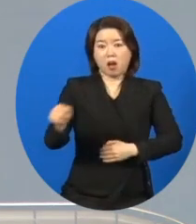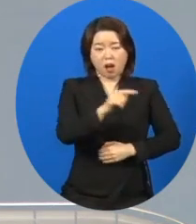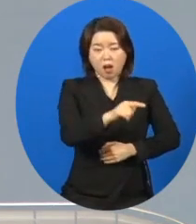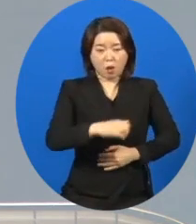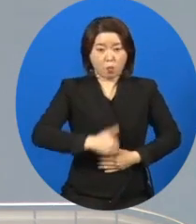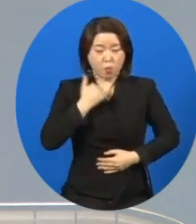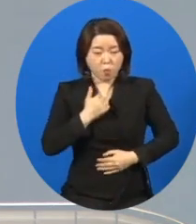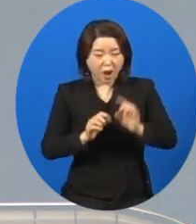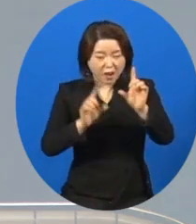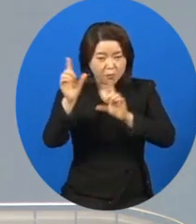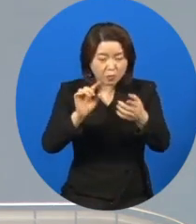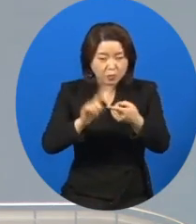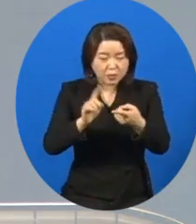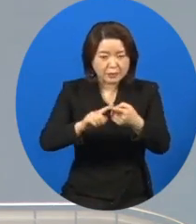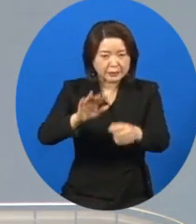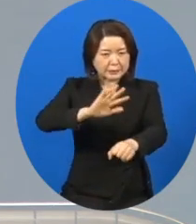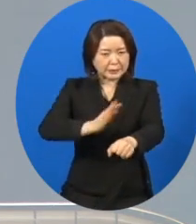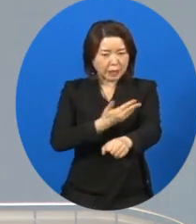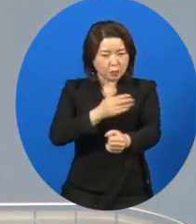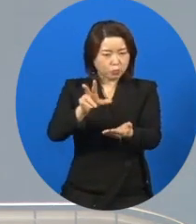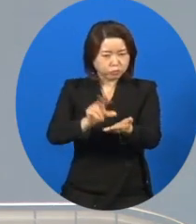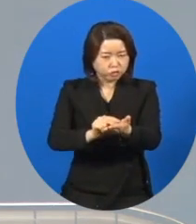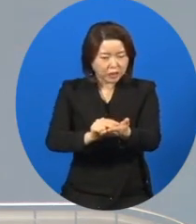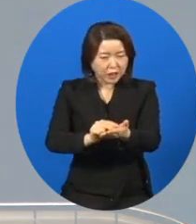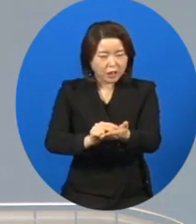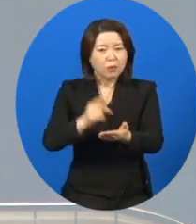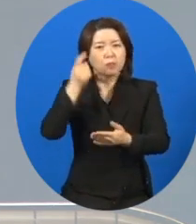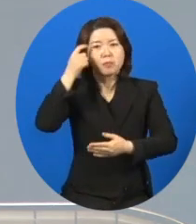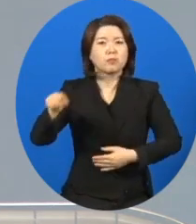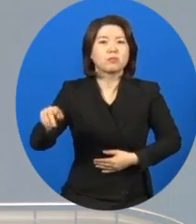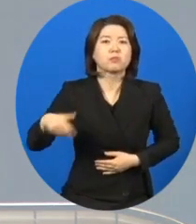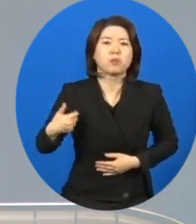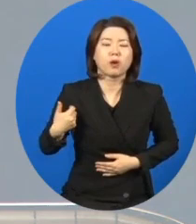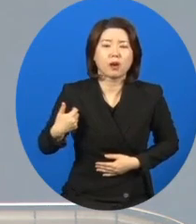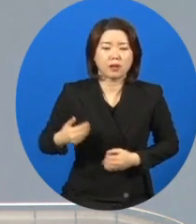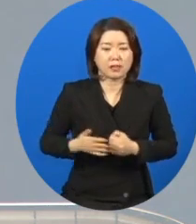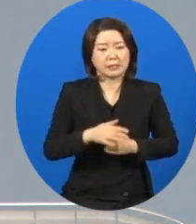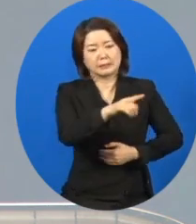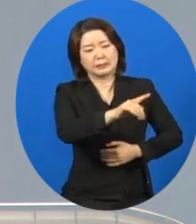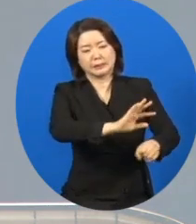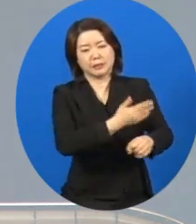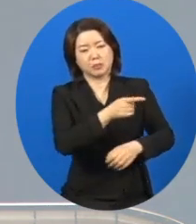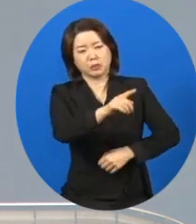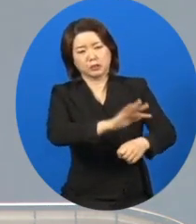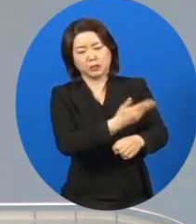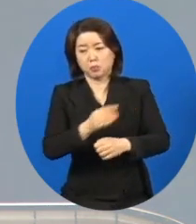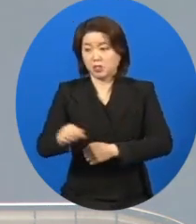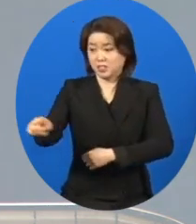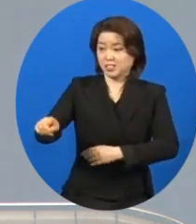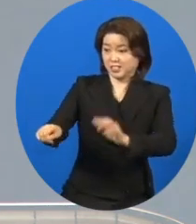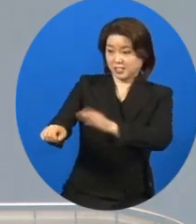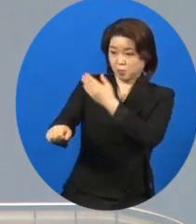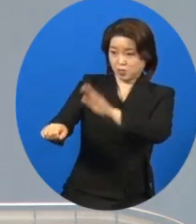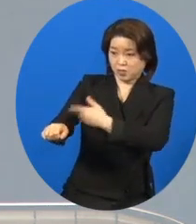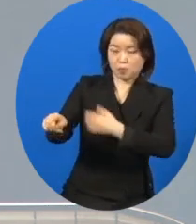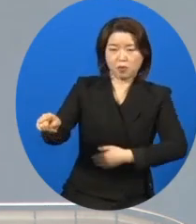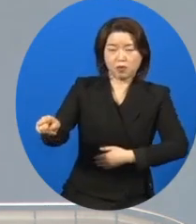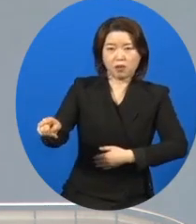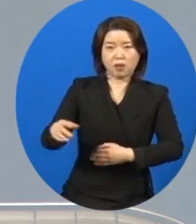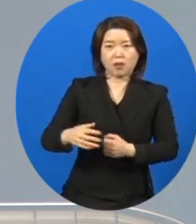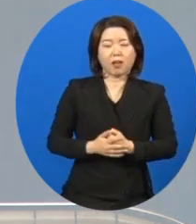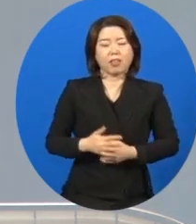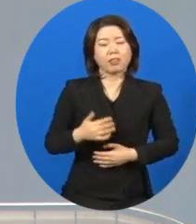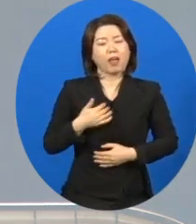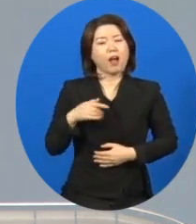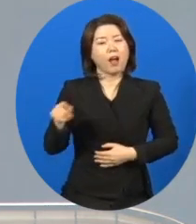생각은 전혀 안 하는 겁니다. 상대방이 이거 잘못했고 저거 잘못했고 근데 자기가 그것 때문에 그렇게